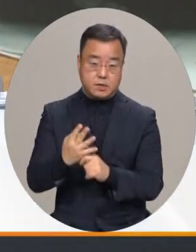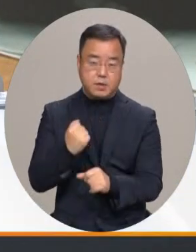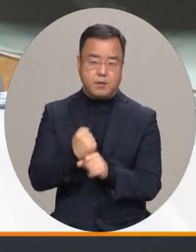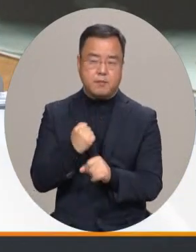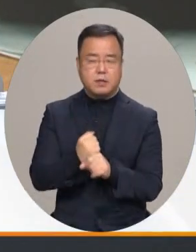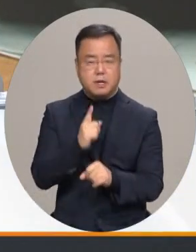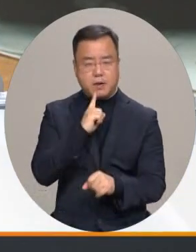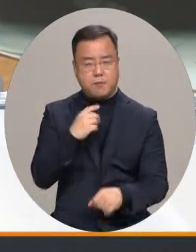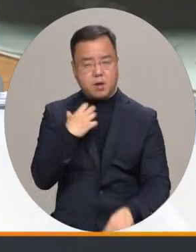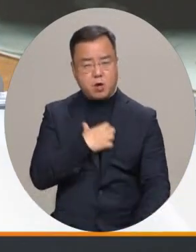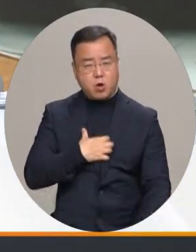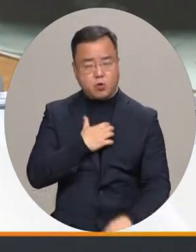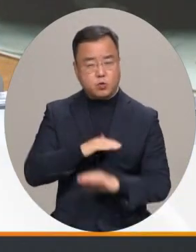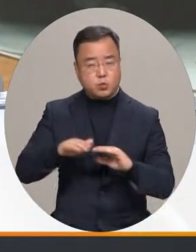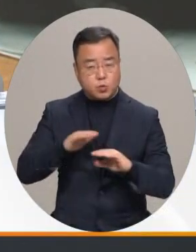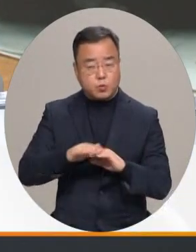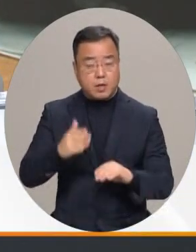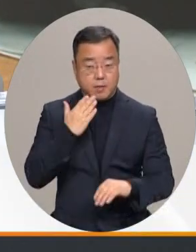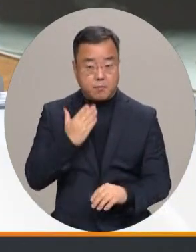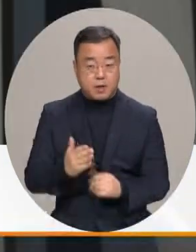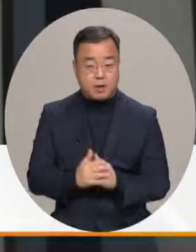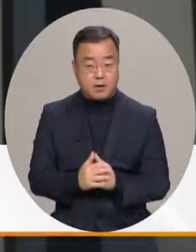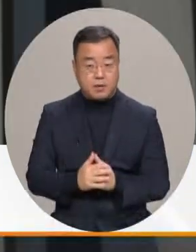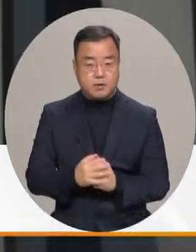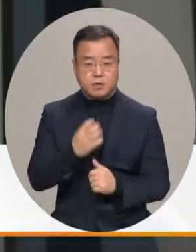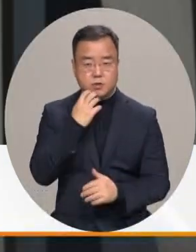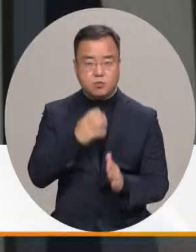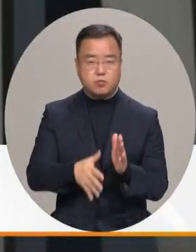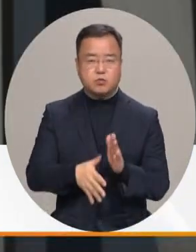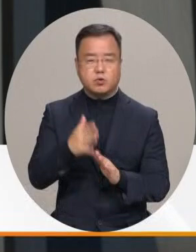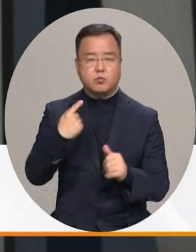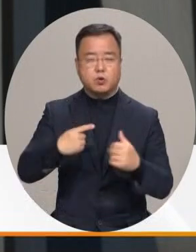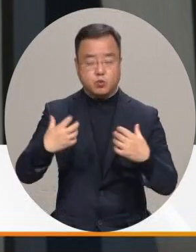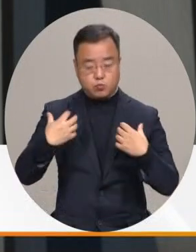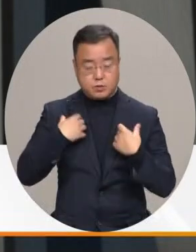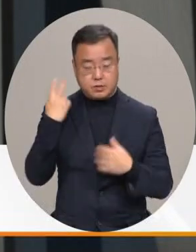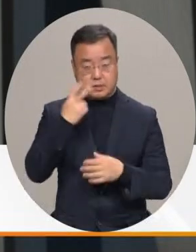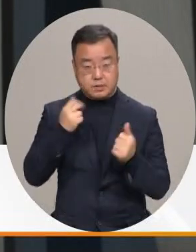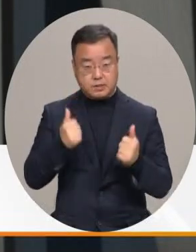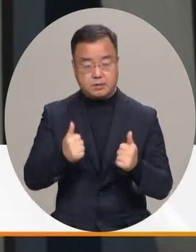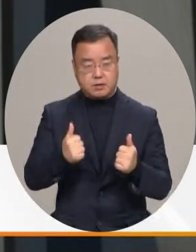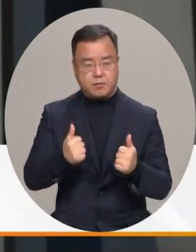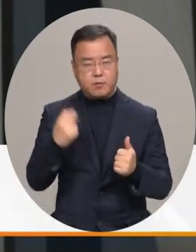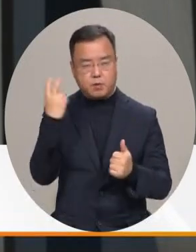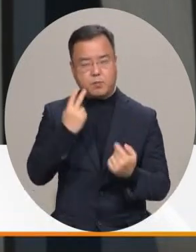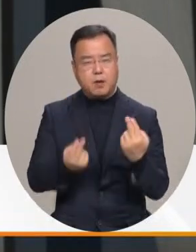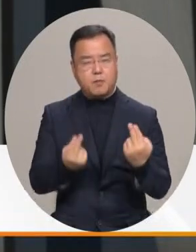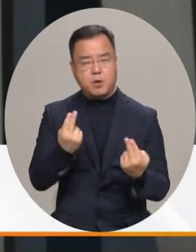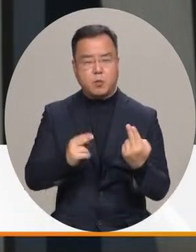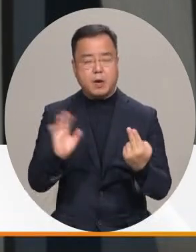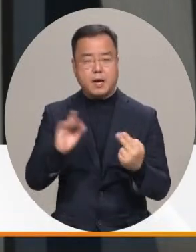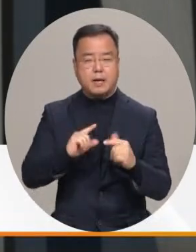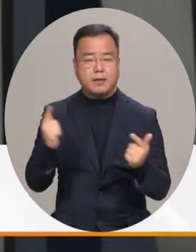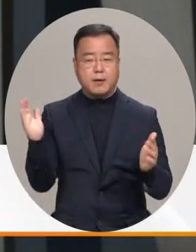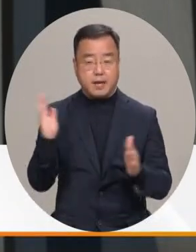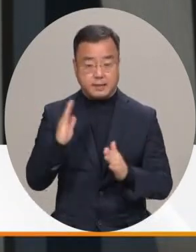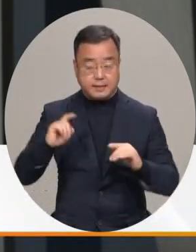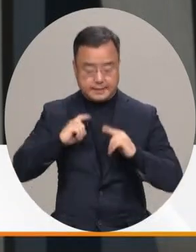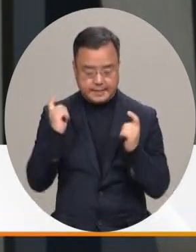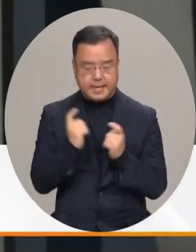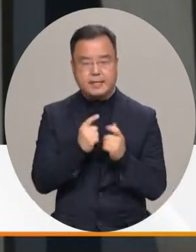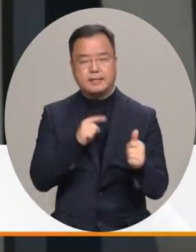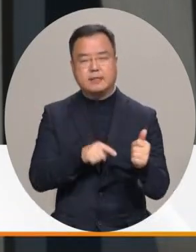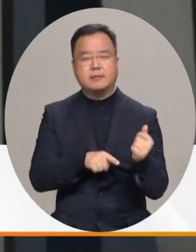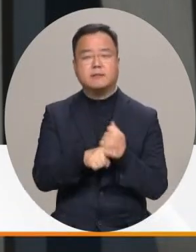우려를 잠재울 수 있을까요네 서울시 교육청은이 진단검사 검사의 점수는 상대 점수가 아닌 학생 개인에게만 의미가